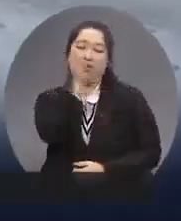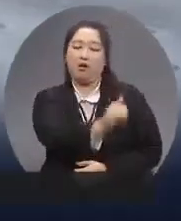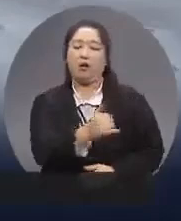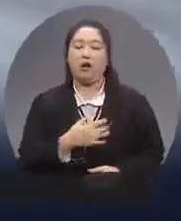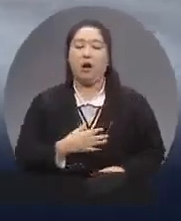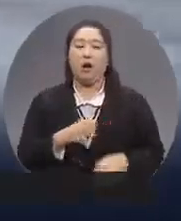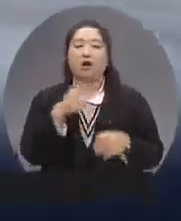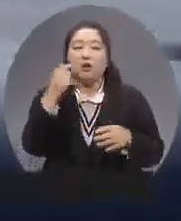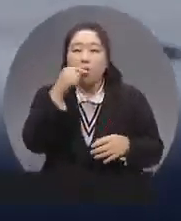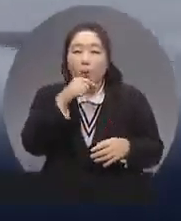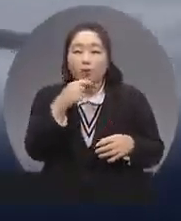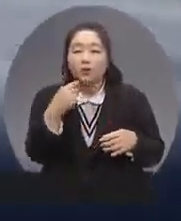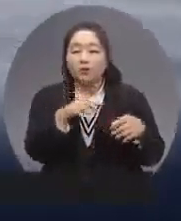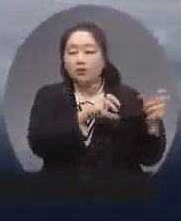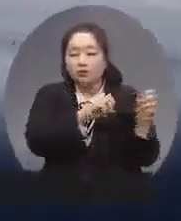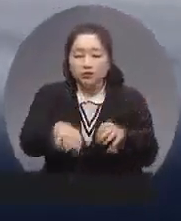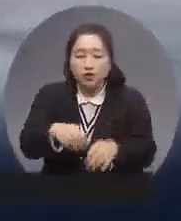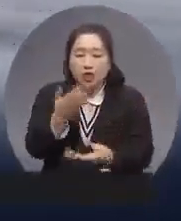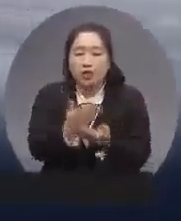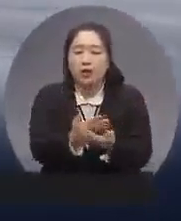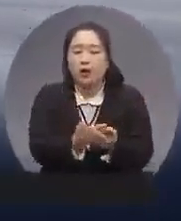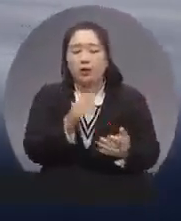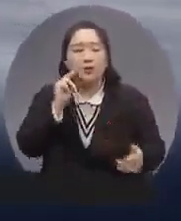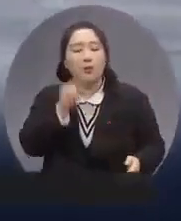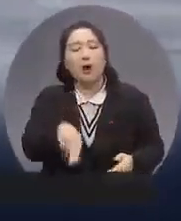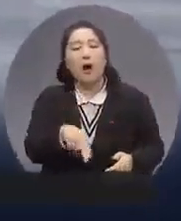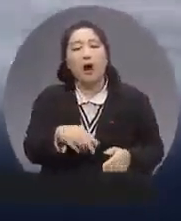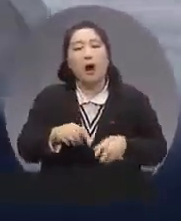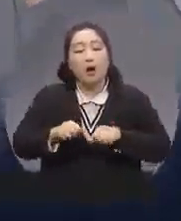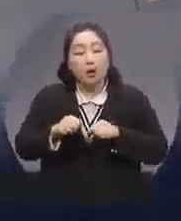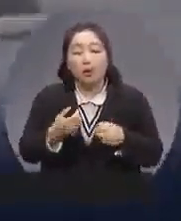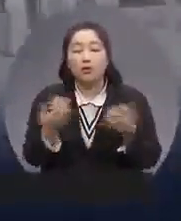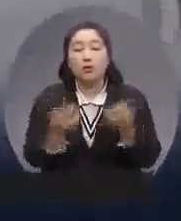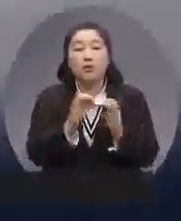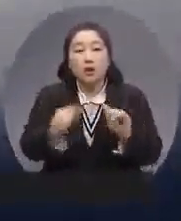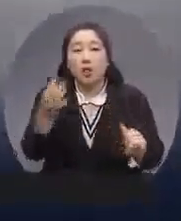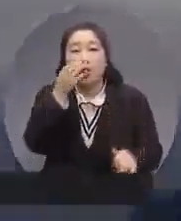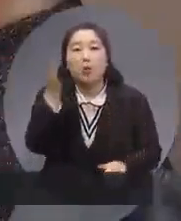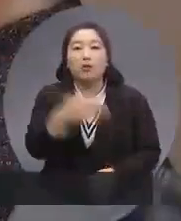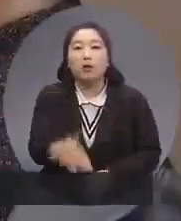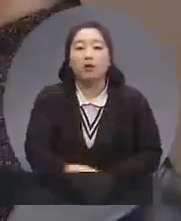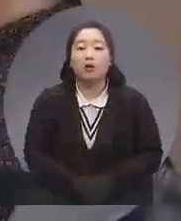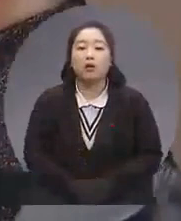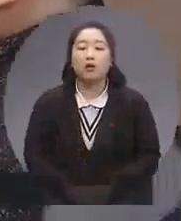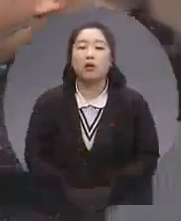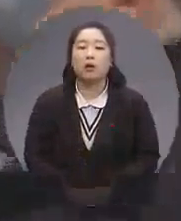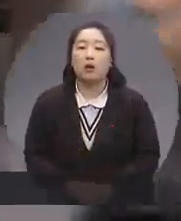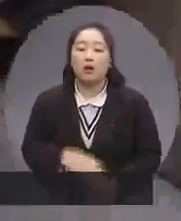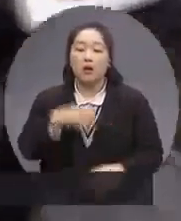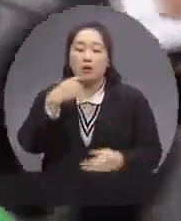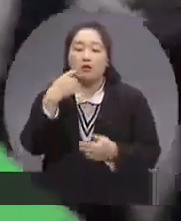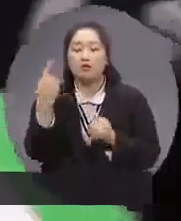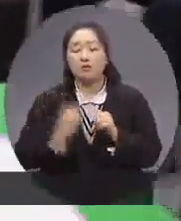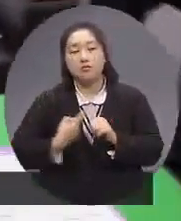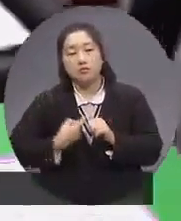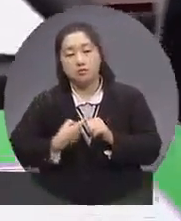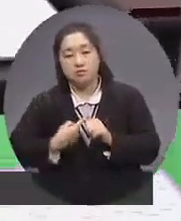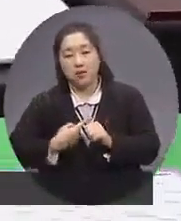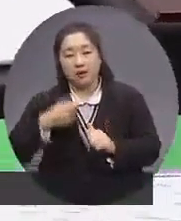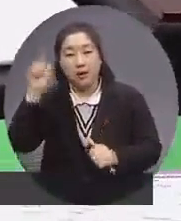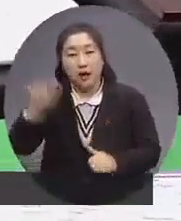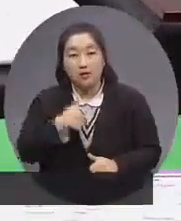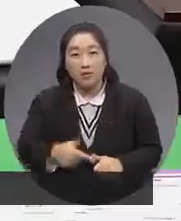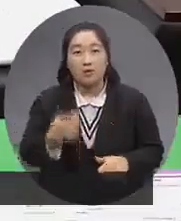풀어달라. 너무 심하다 이랬는데 제사 작업을 하시는 분은 아예 못 봤어요. 비판이 쏟아지자 하루 만에